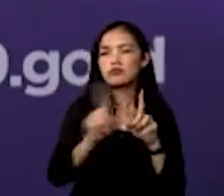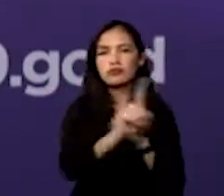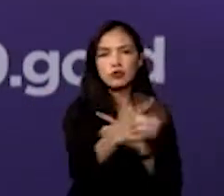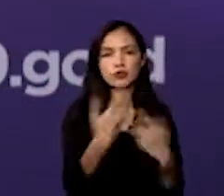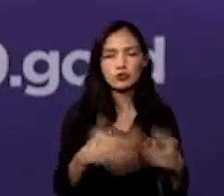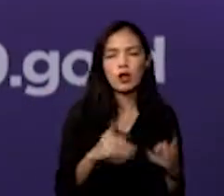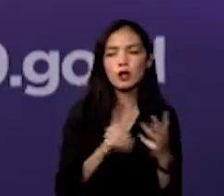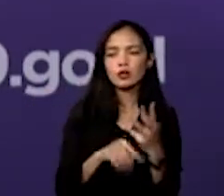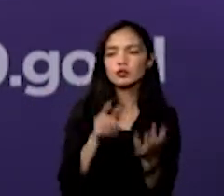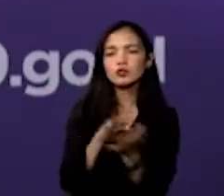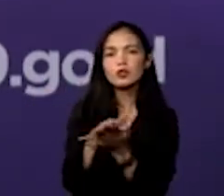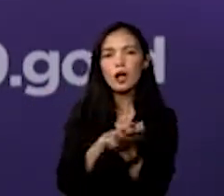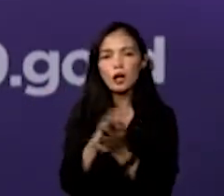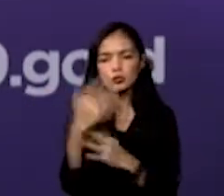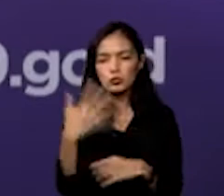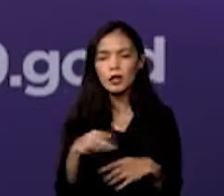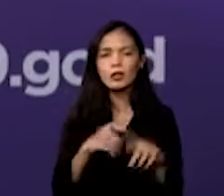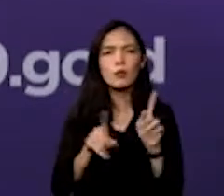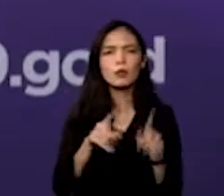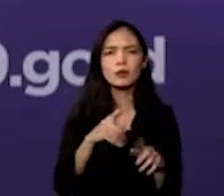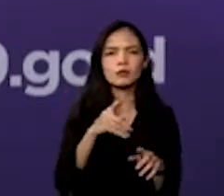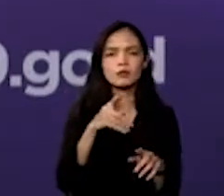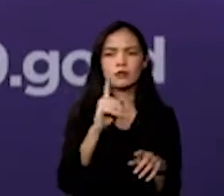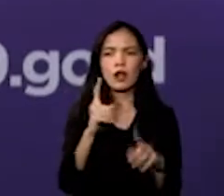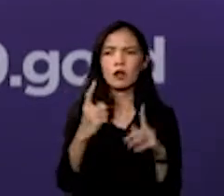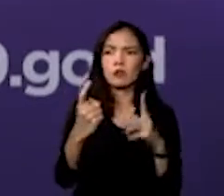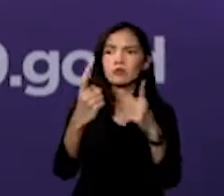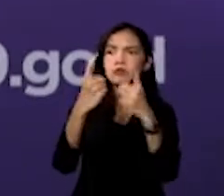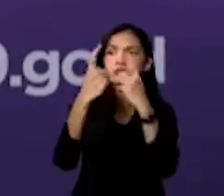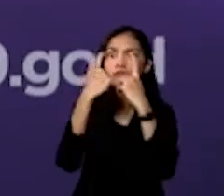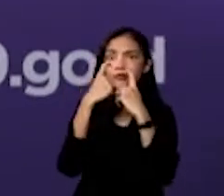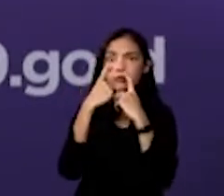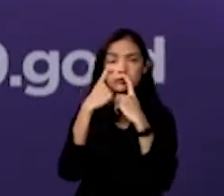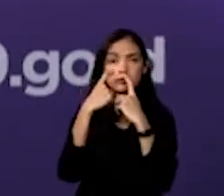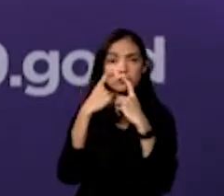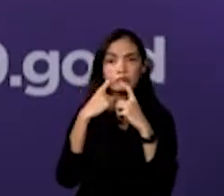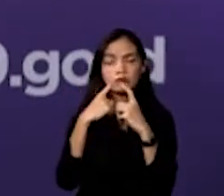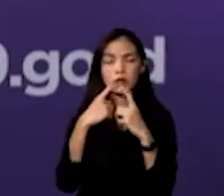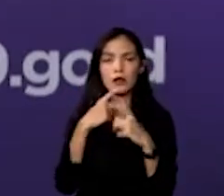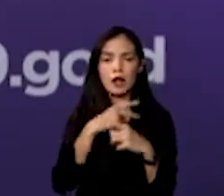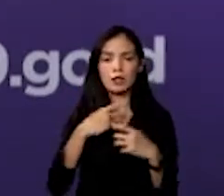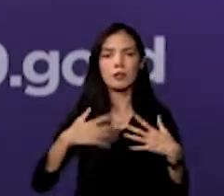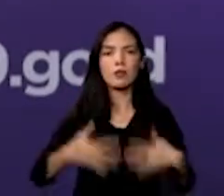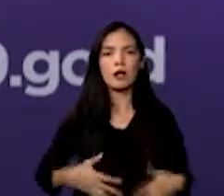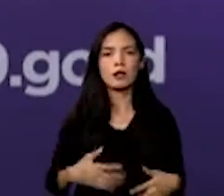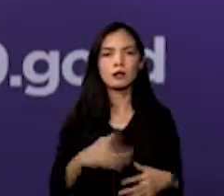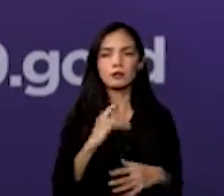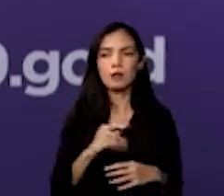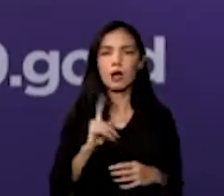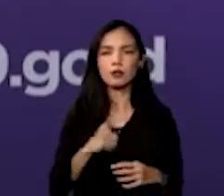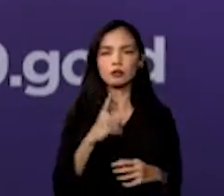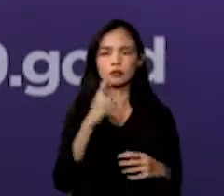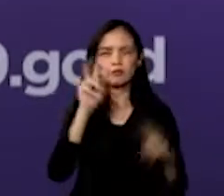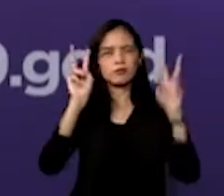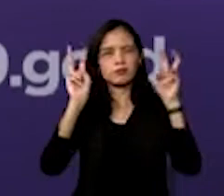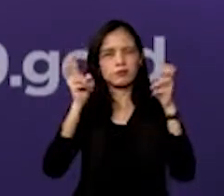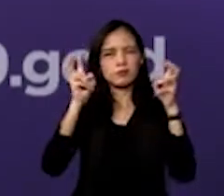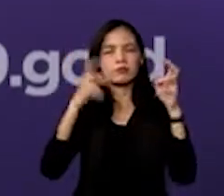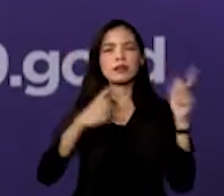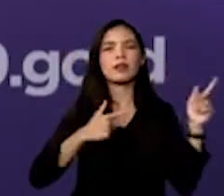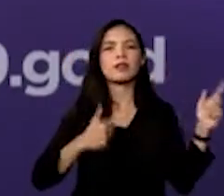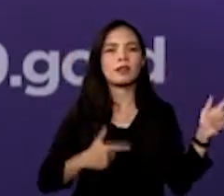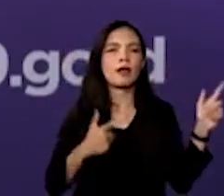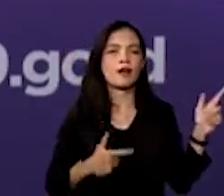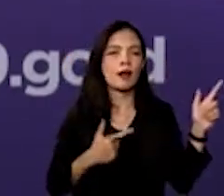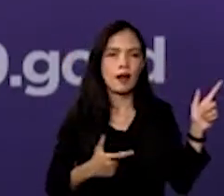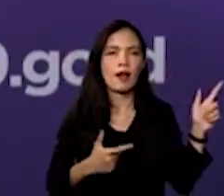tangan tapi kalau sampai itu masuk juga itu covid Badan Ini mesti punya tentara di dalam